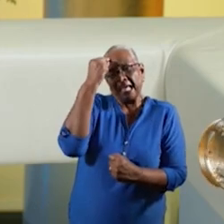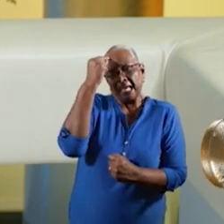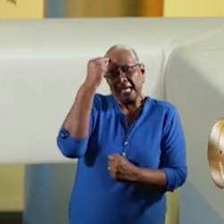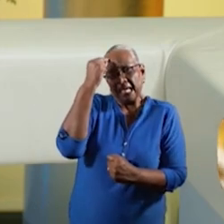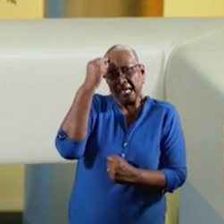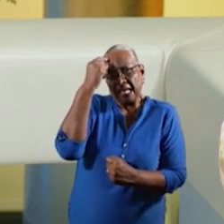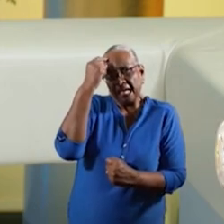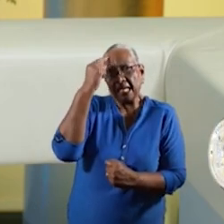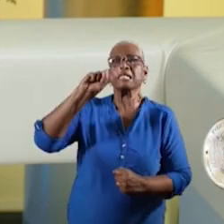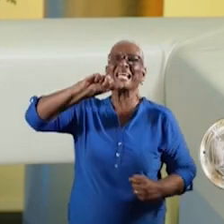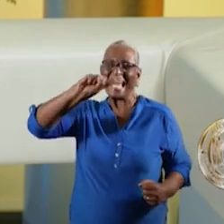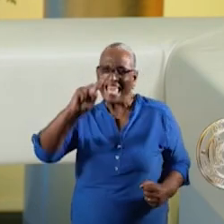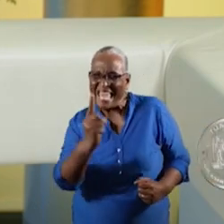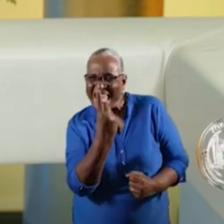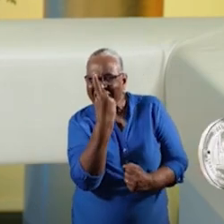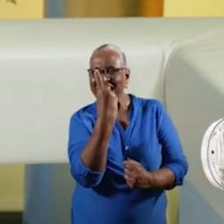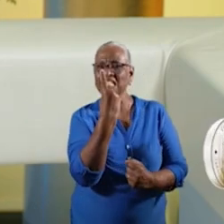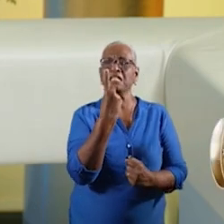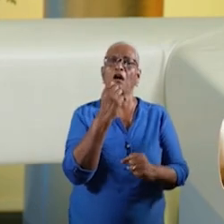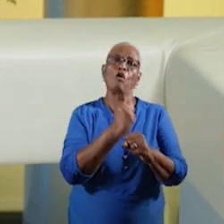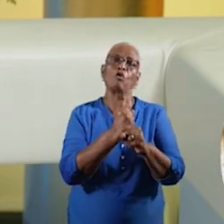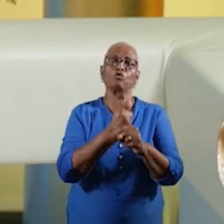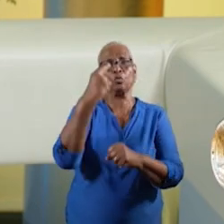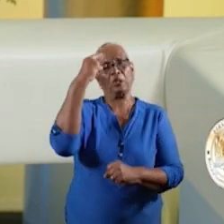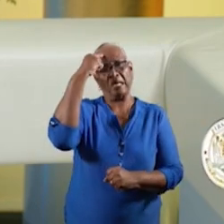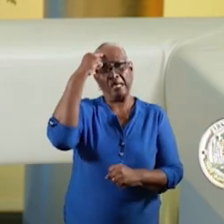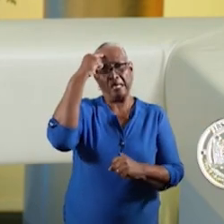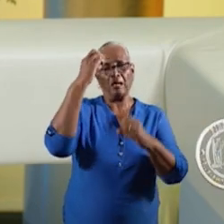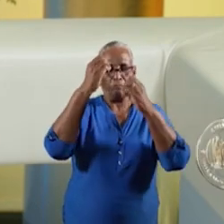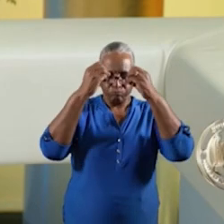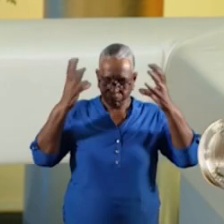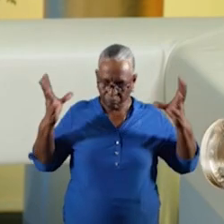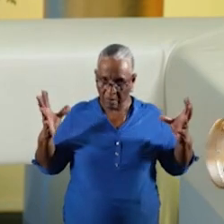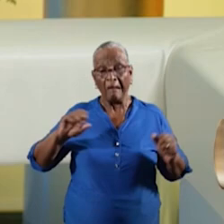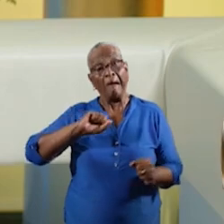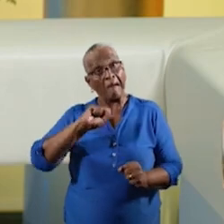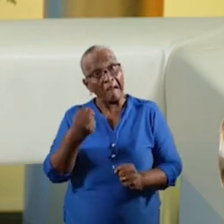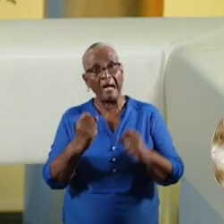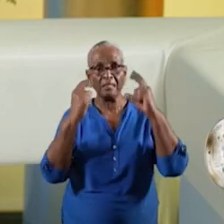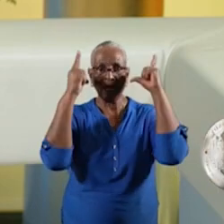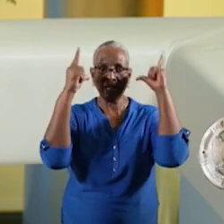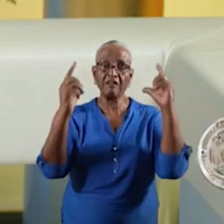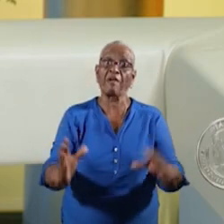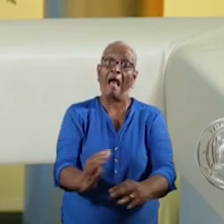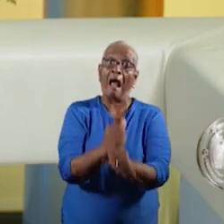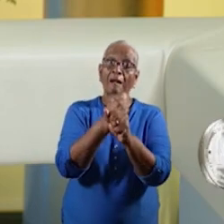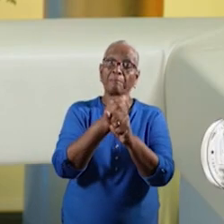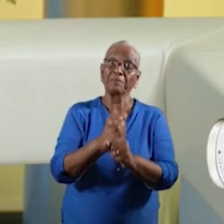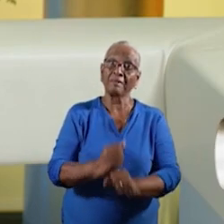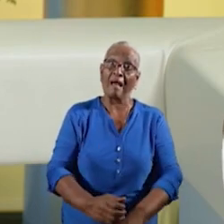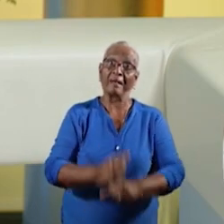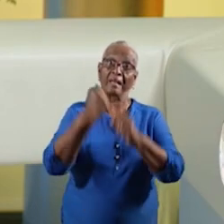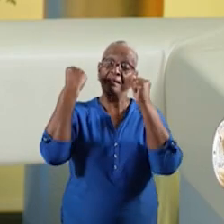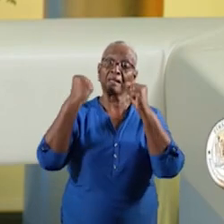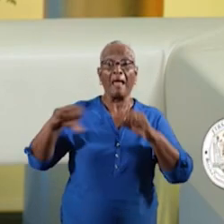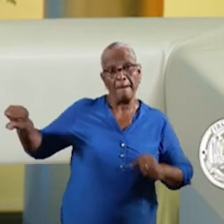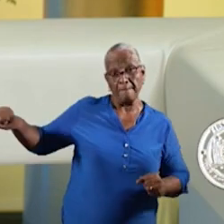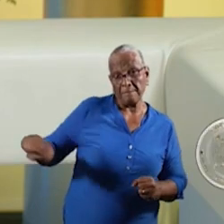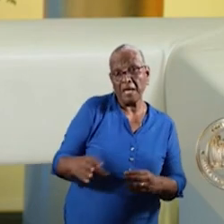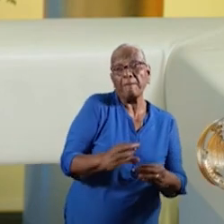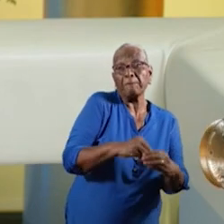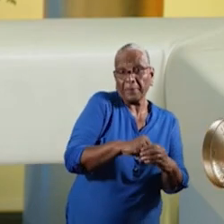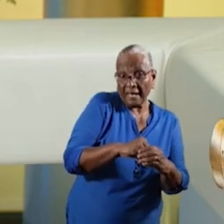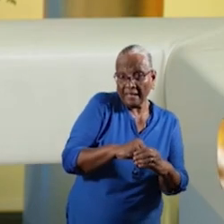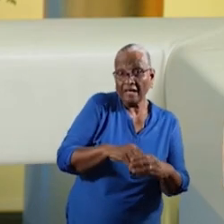mentale gezondheid een prioriteit is. Het kan levens redden en bijdragen aan